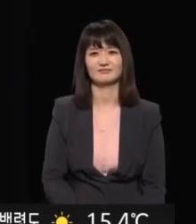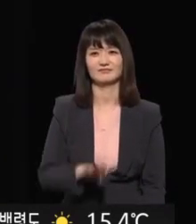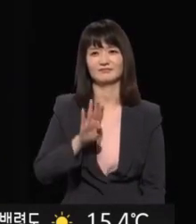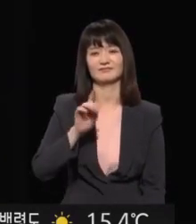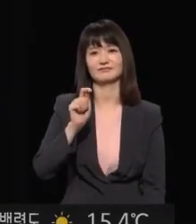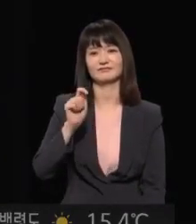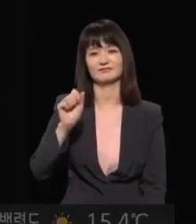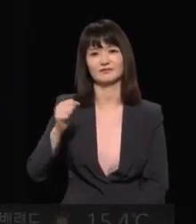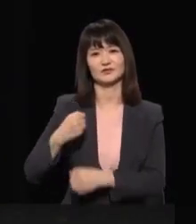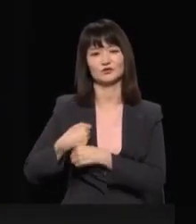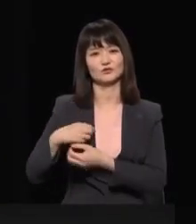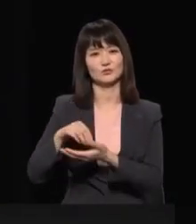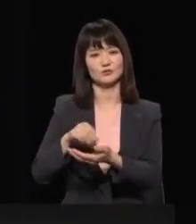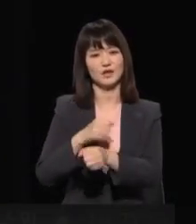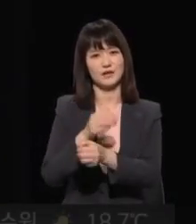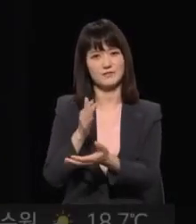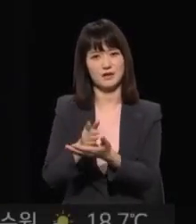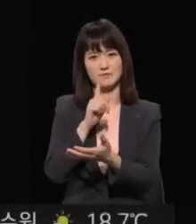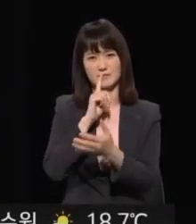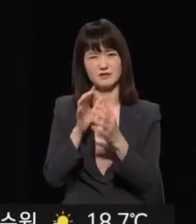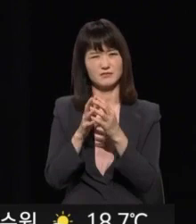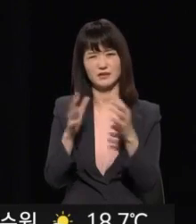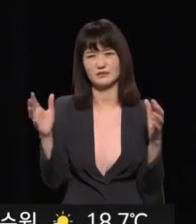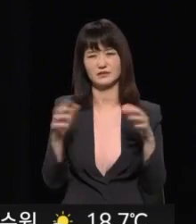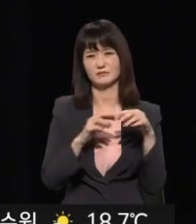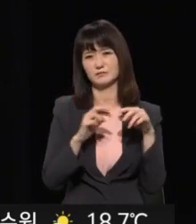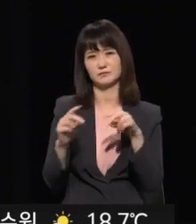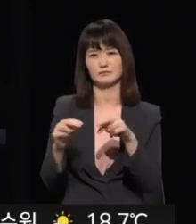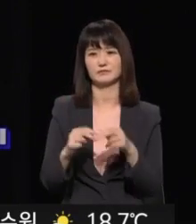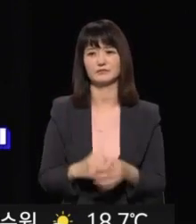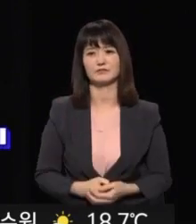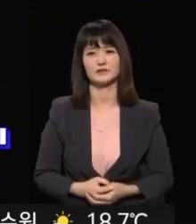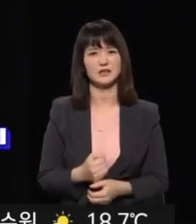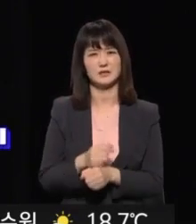문제 국회에서도 설전이 됐습니다. 아, 이거 할 얘기가